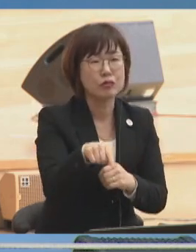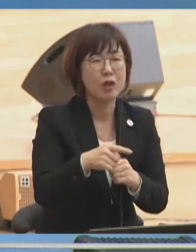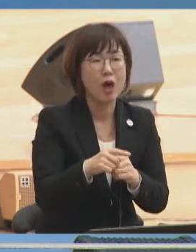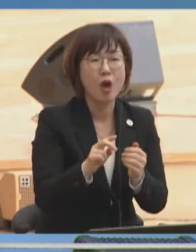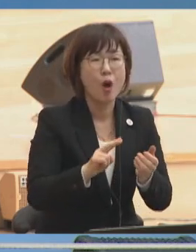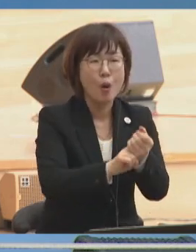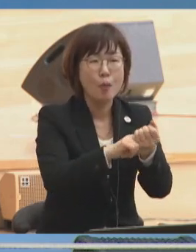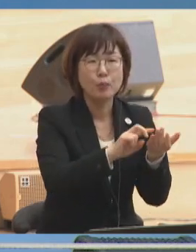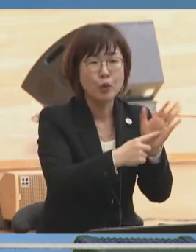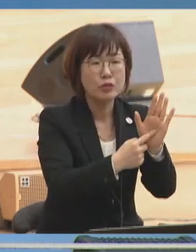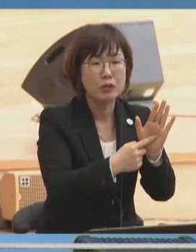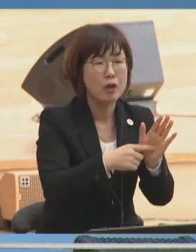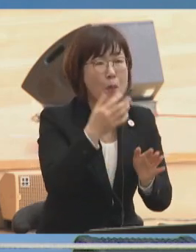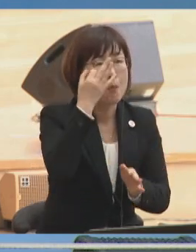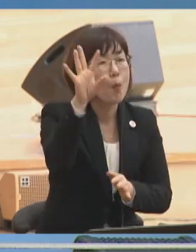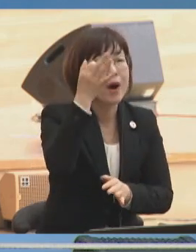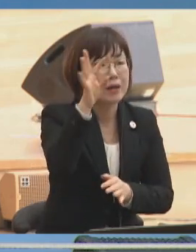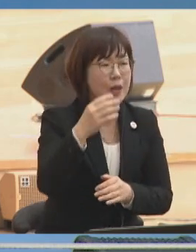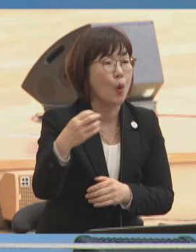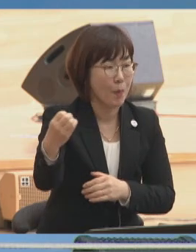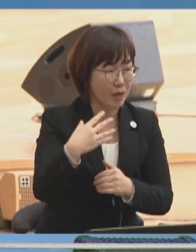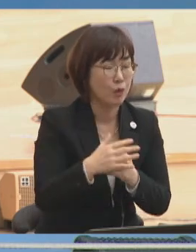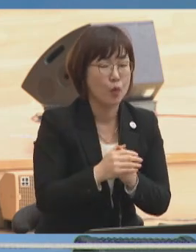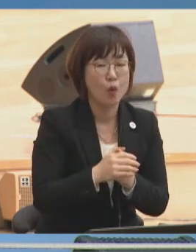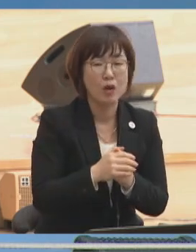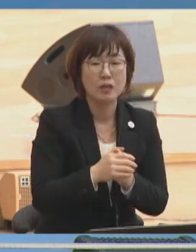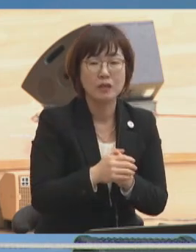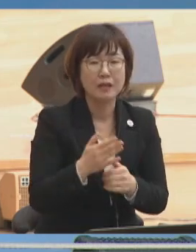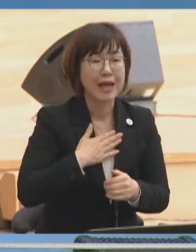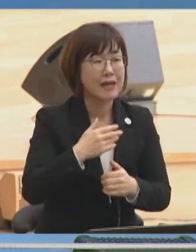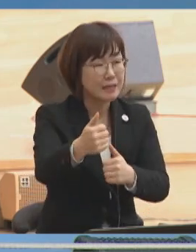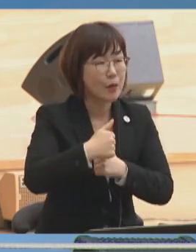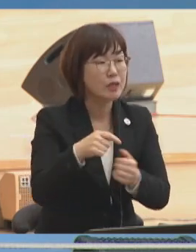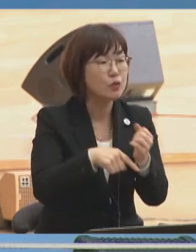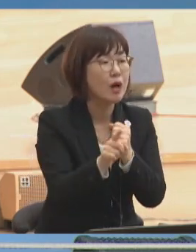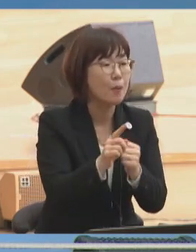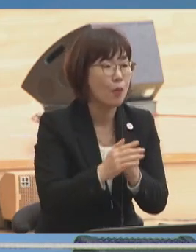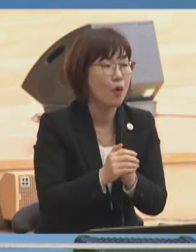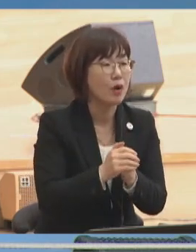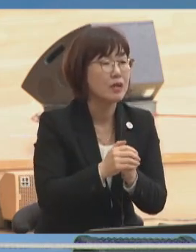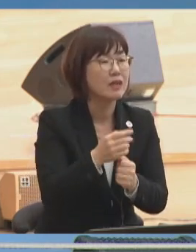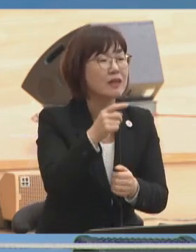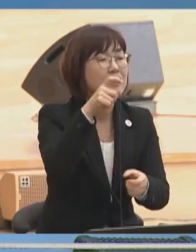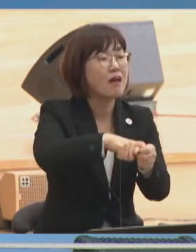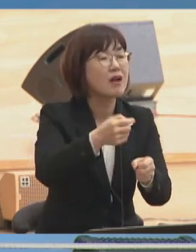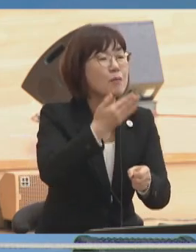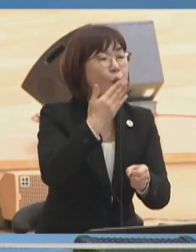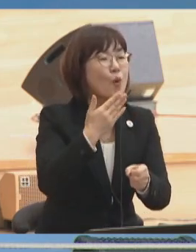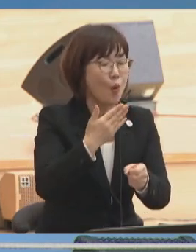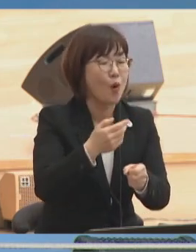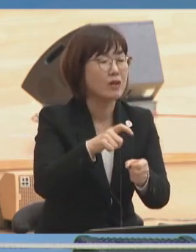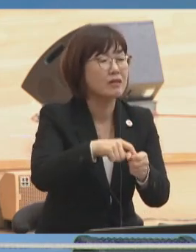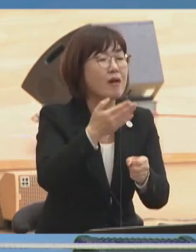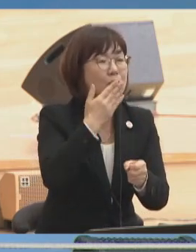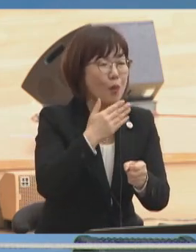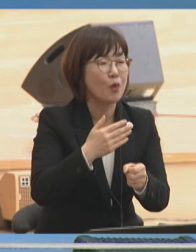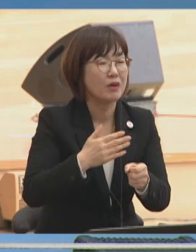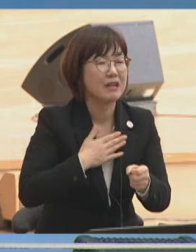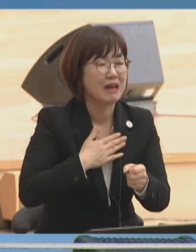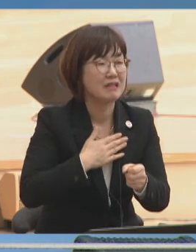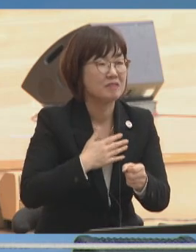표적을 본 것이 아니요 떡을 보고 배부른 까닭이다. 무슨 얘기예요? 잘못 알았다.